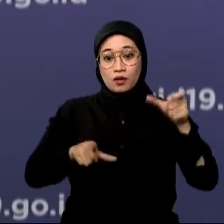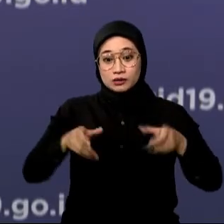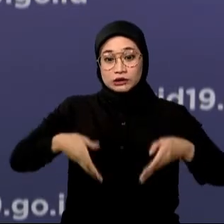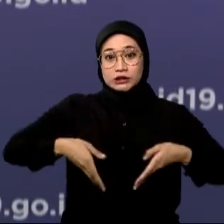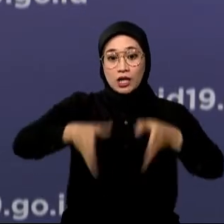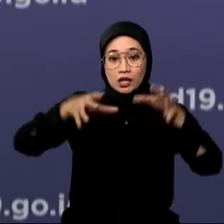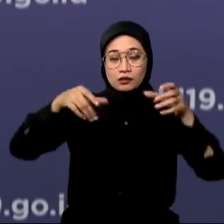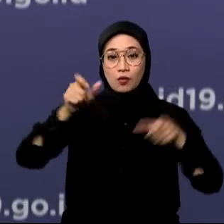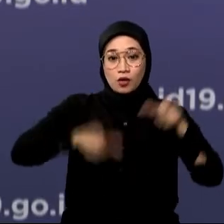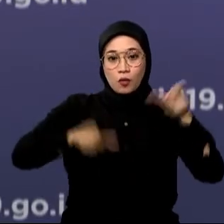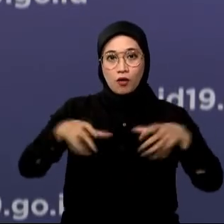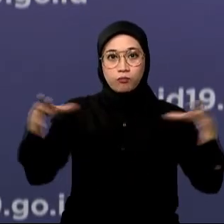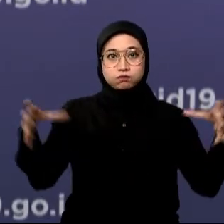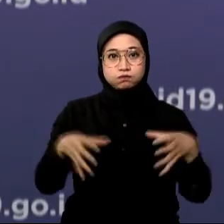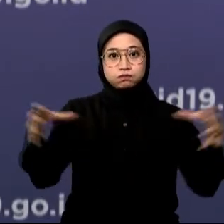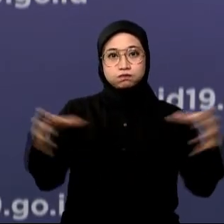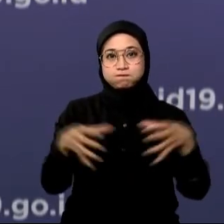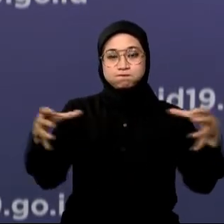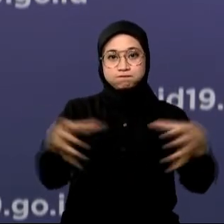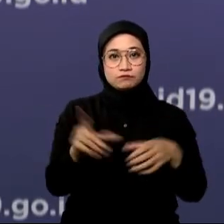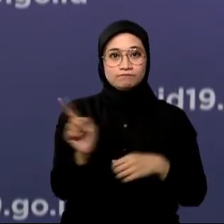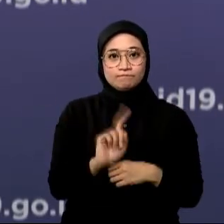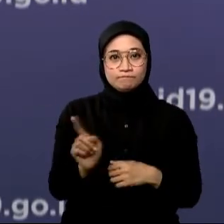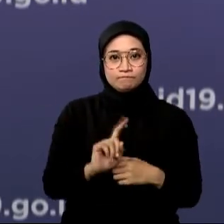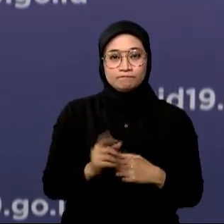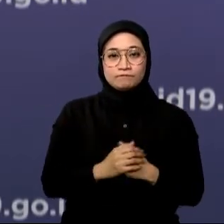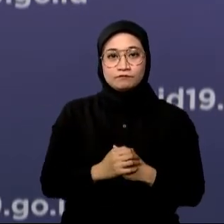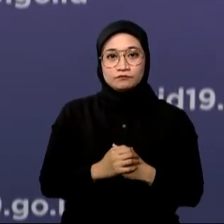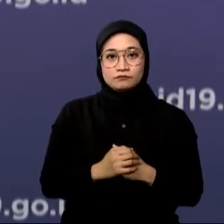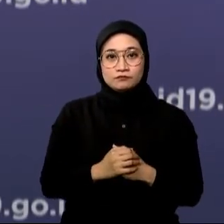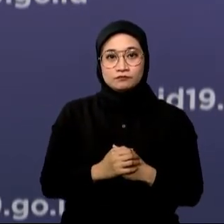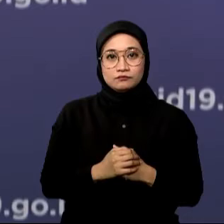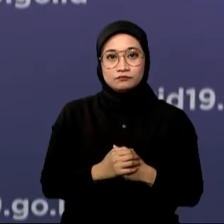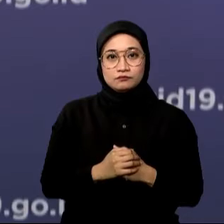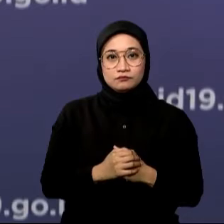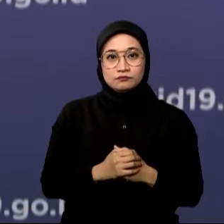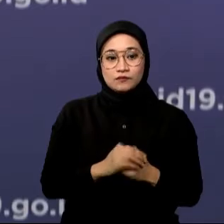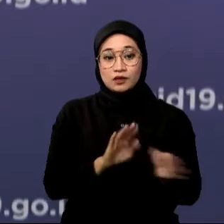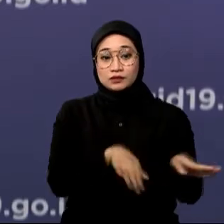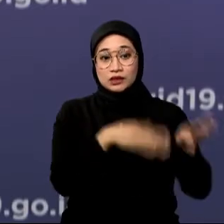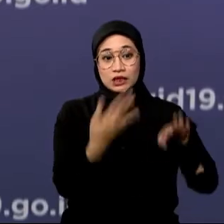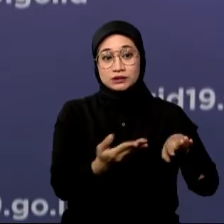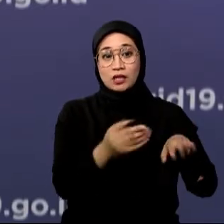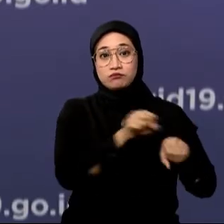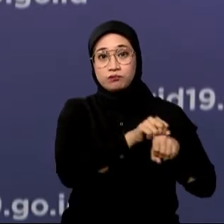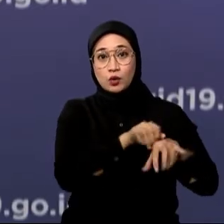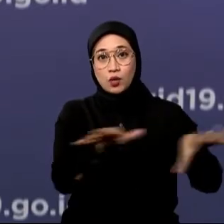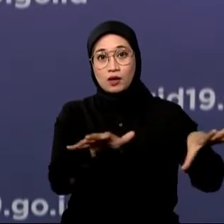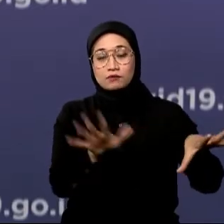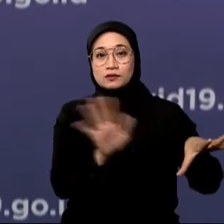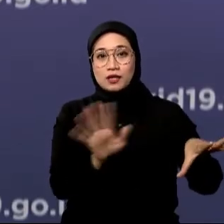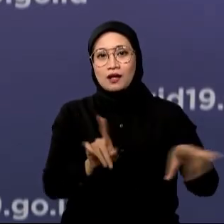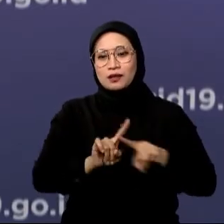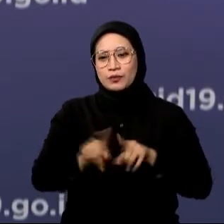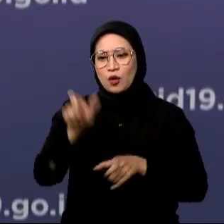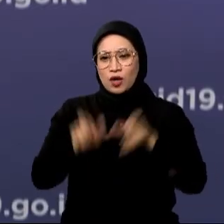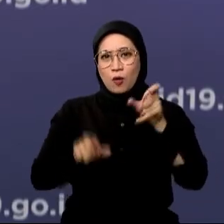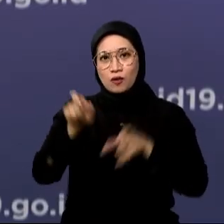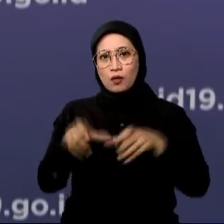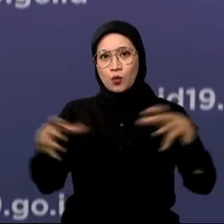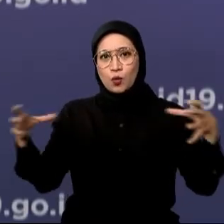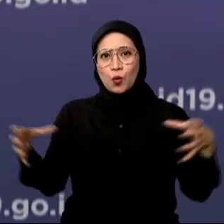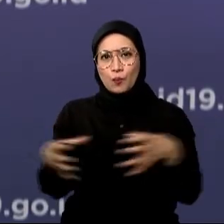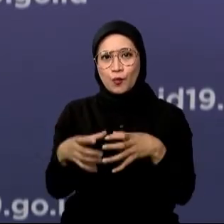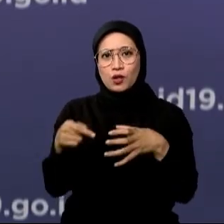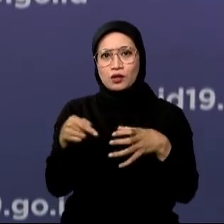jalan. Bukan jenazah yang nantinya akan menjadi sumber penularan, namun kerumunan inilah yang justru berpotensi